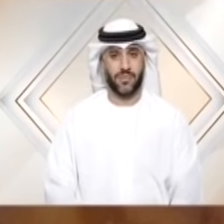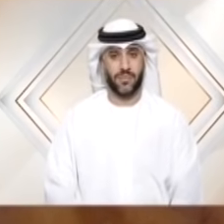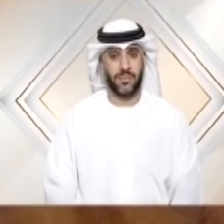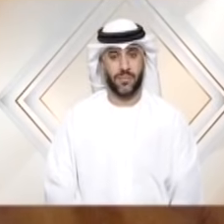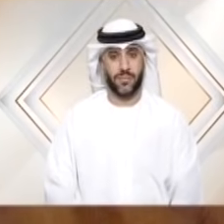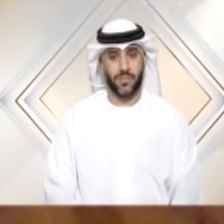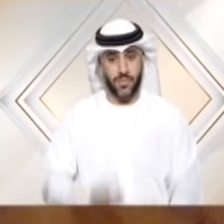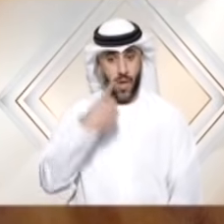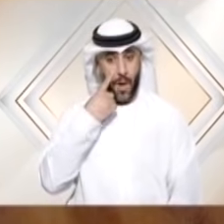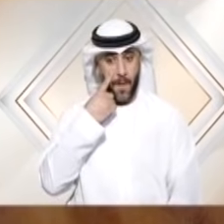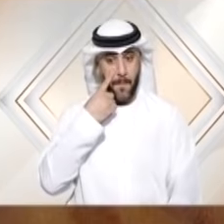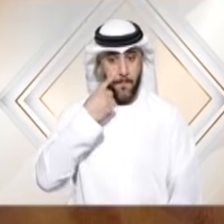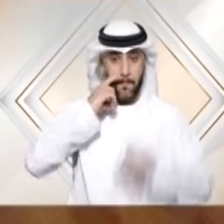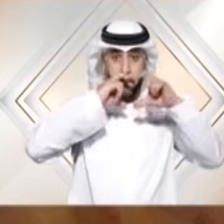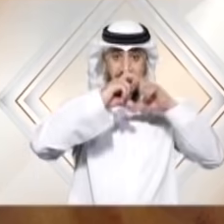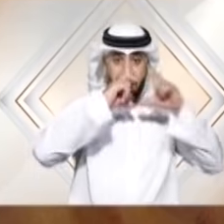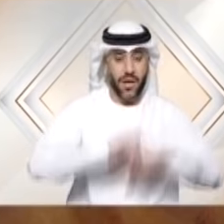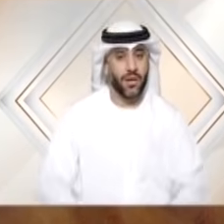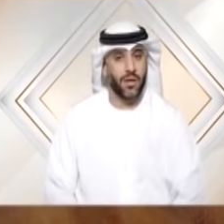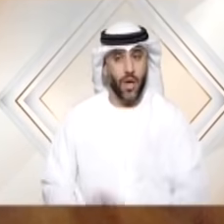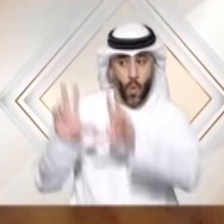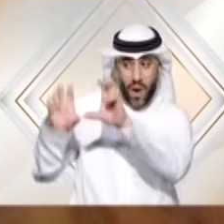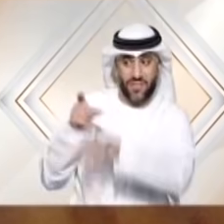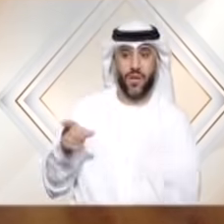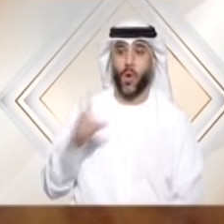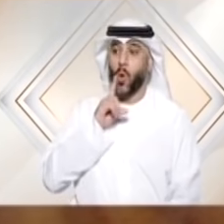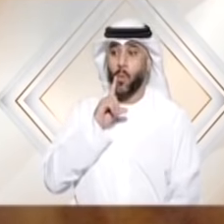المدني نزلت البنك وقفت الوكالة وروحت.